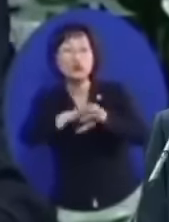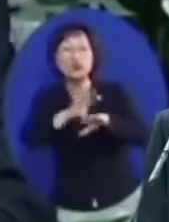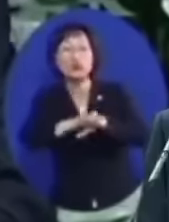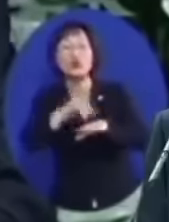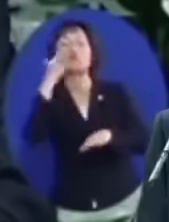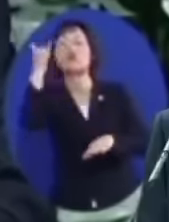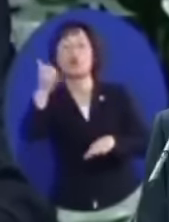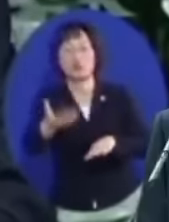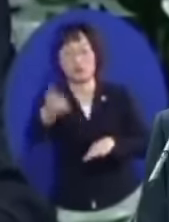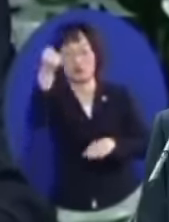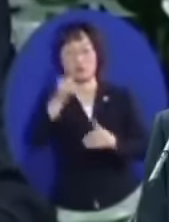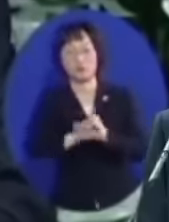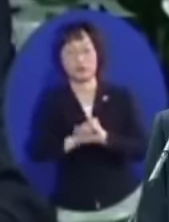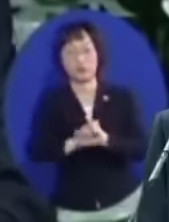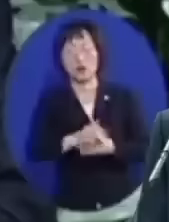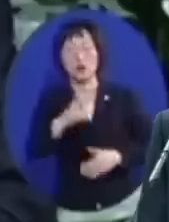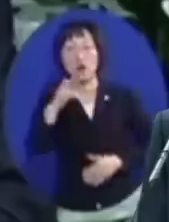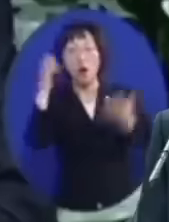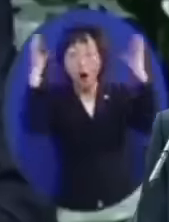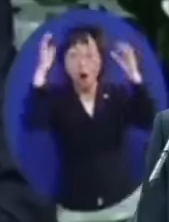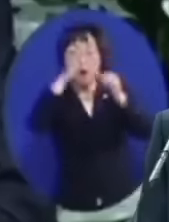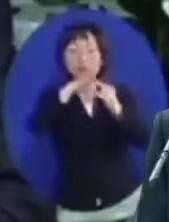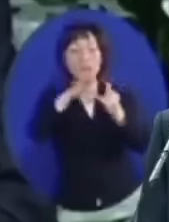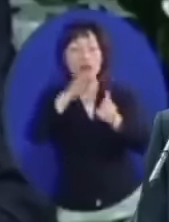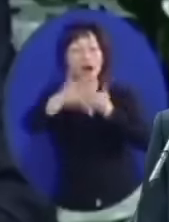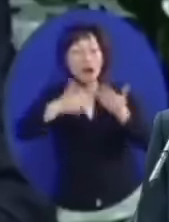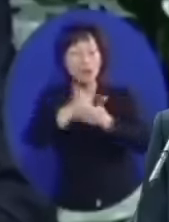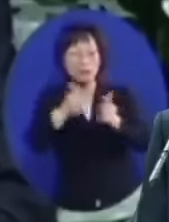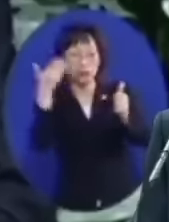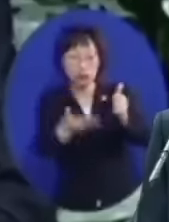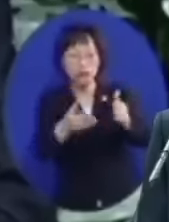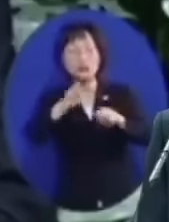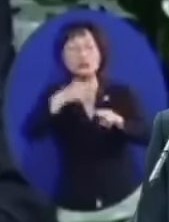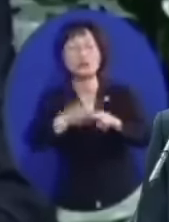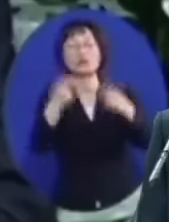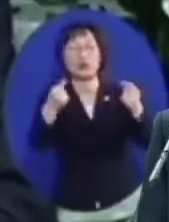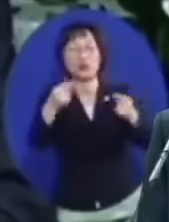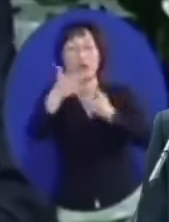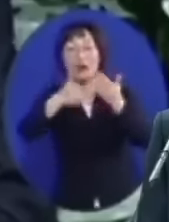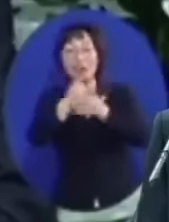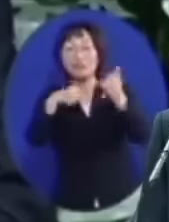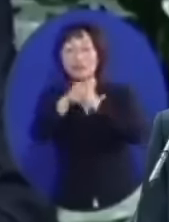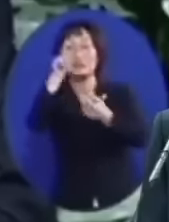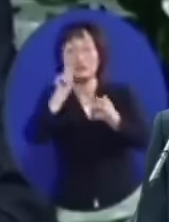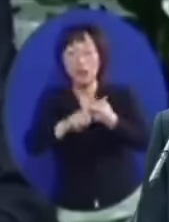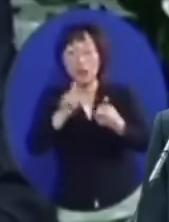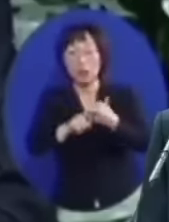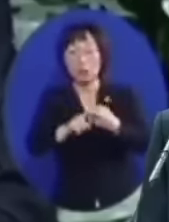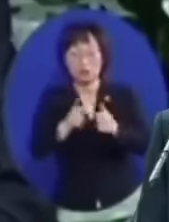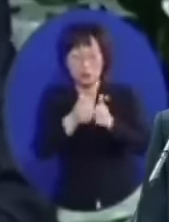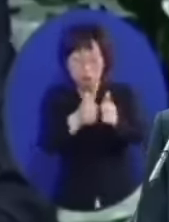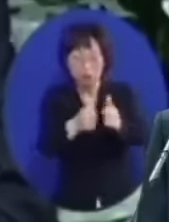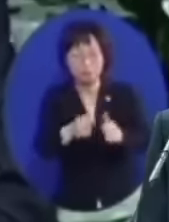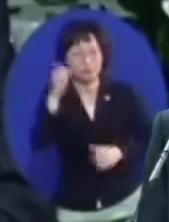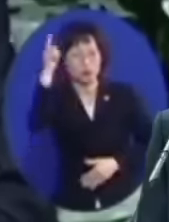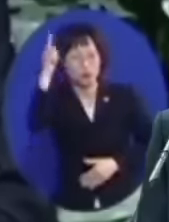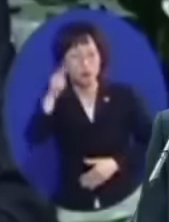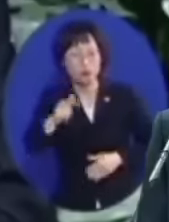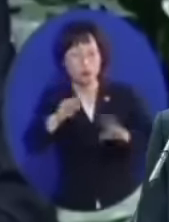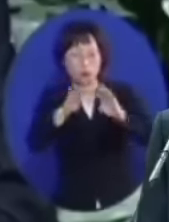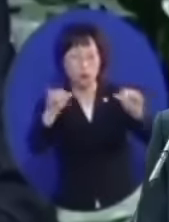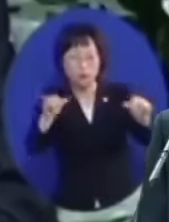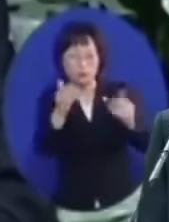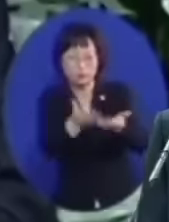부모들인 것입니다. 어린이는 하나님이 맡겨준 선물이므로 하나님의 뜻을 따라서 훌륭한 토기로